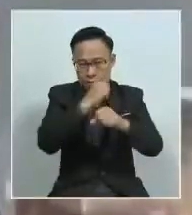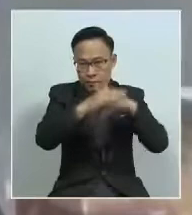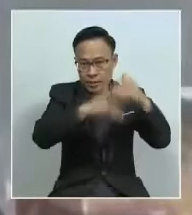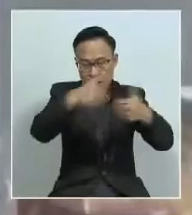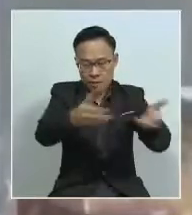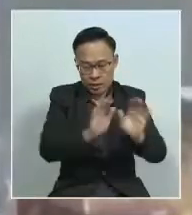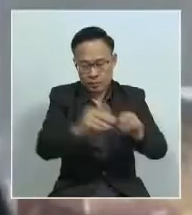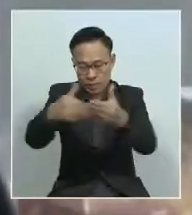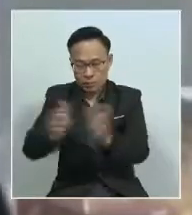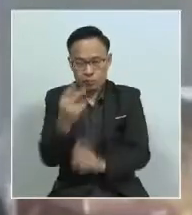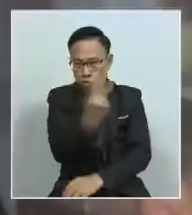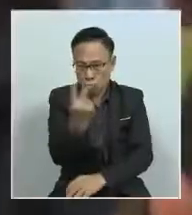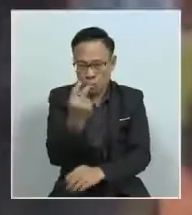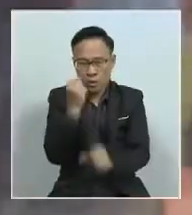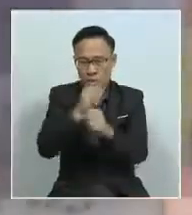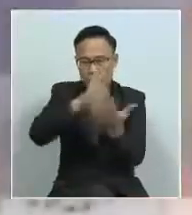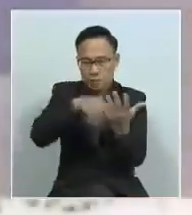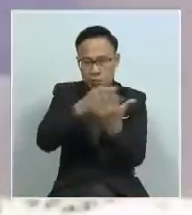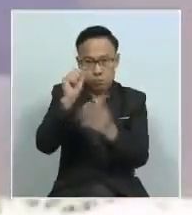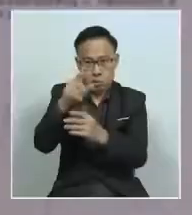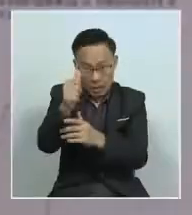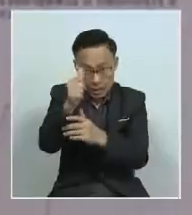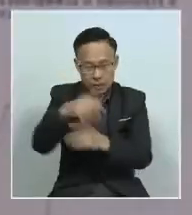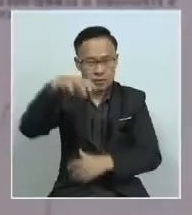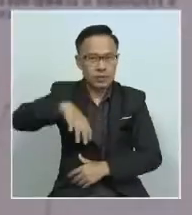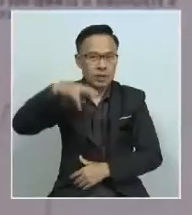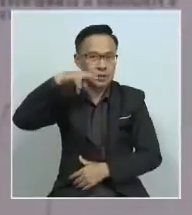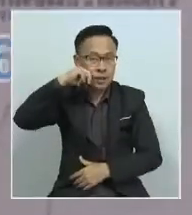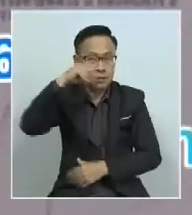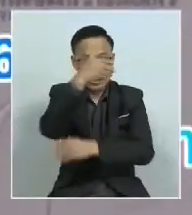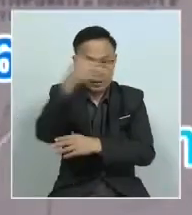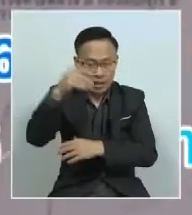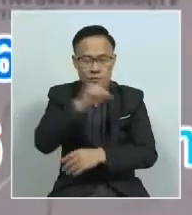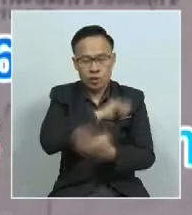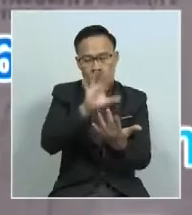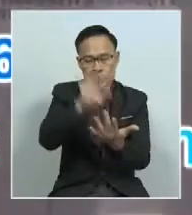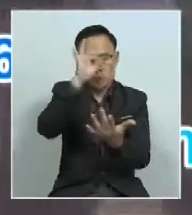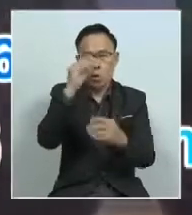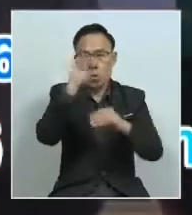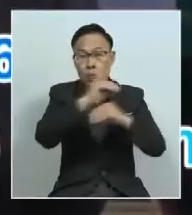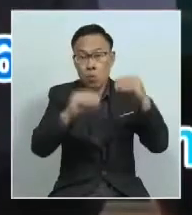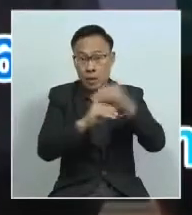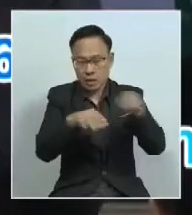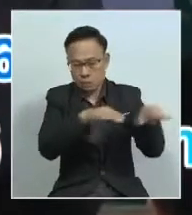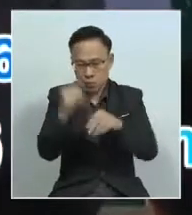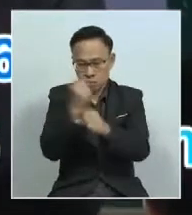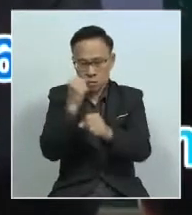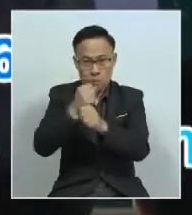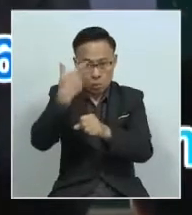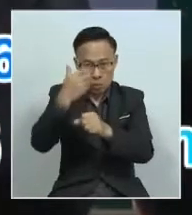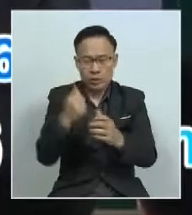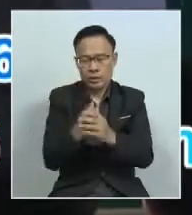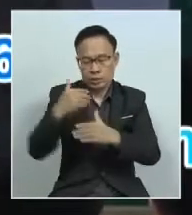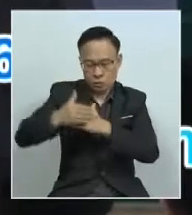แผนหลักเกิดผลเป็นรูปธรรมโดยเร็วสำนักงานทรัพยากรน้ำแห่งชาติได้คัดเลือกโครงการที่มีความพร้อมดำเนินการเร่งด่วนระยะ3